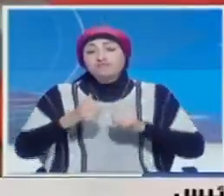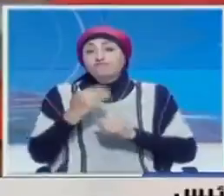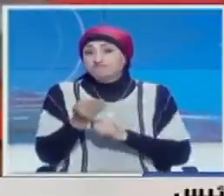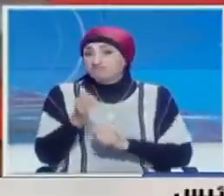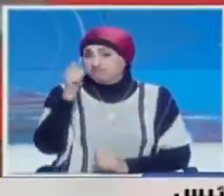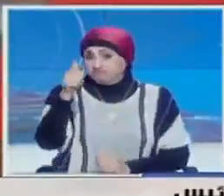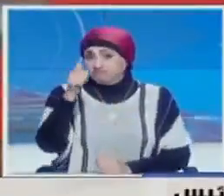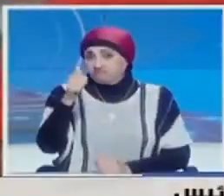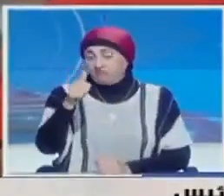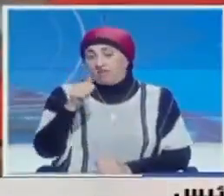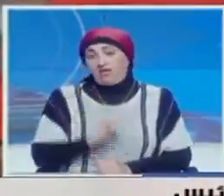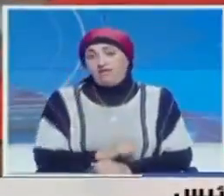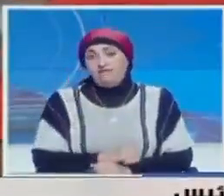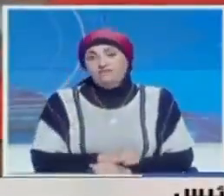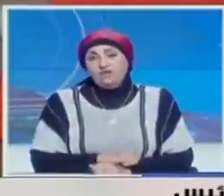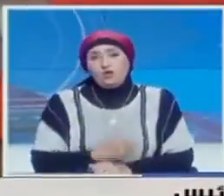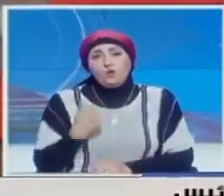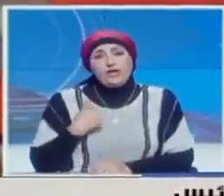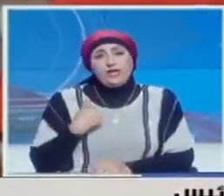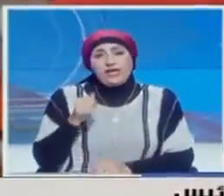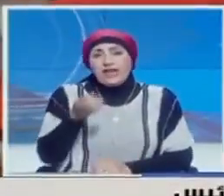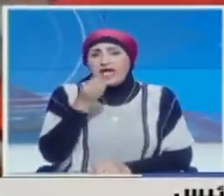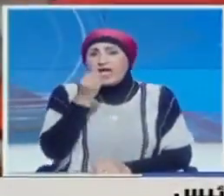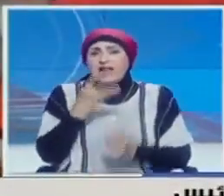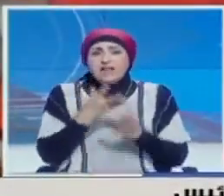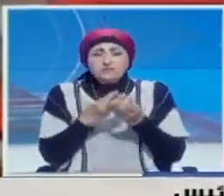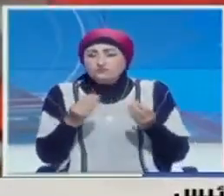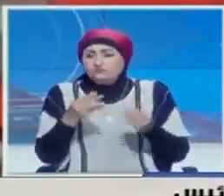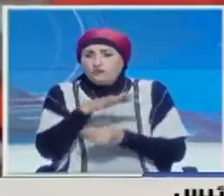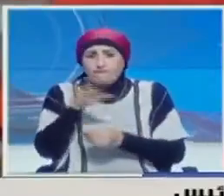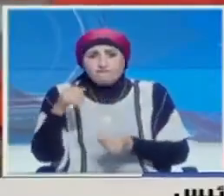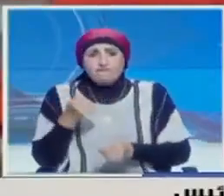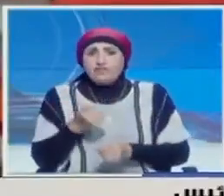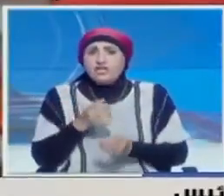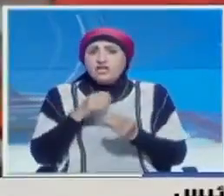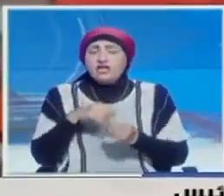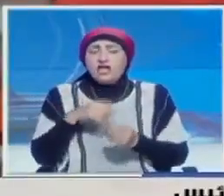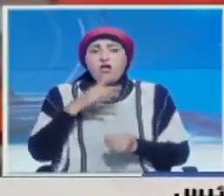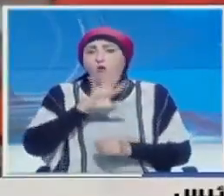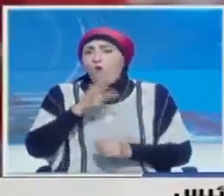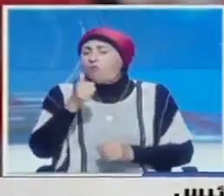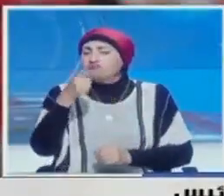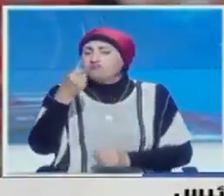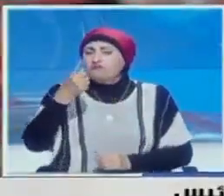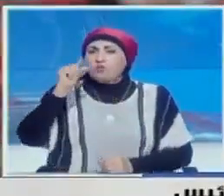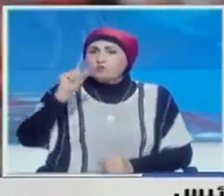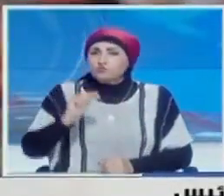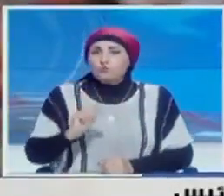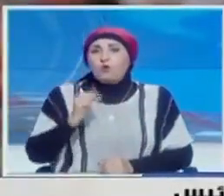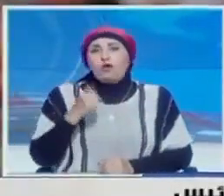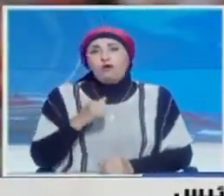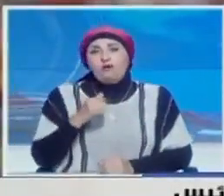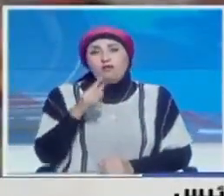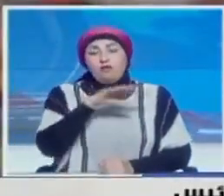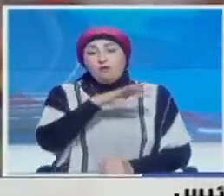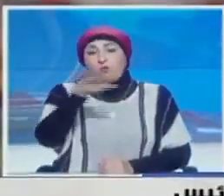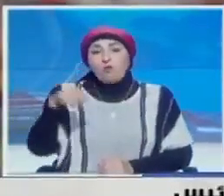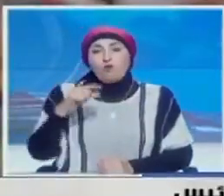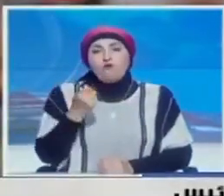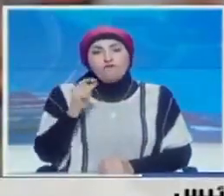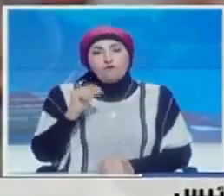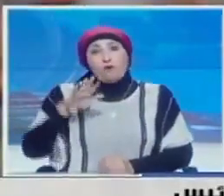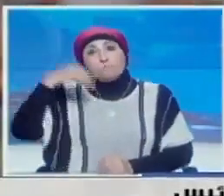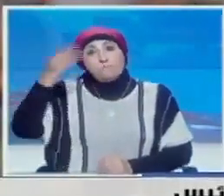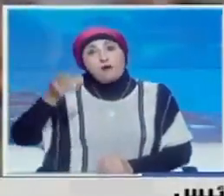وعلى إن احنا السلع والمنتجات متوفرة بأسعار مناسبة بتلبي احتياجات المواطن. أسعار في المتناول وغير أسعار